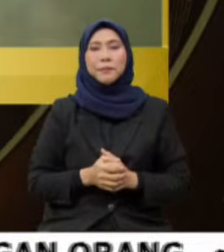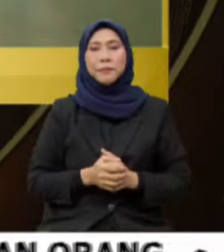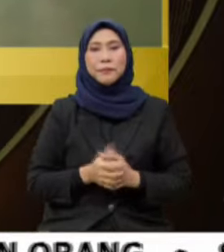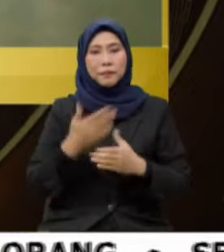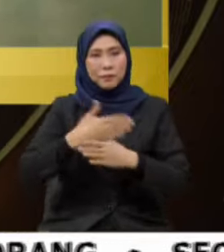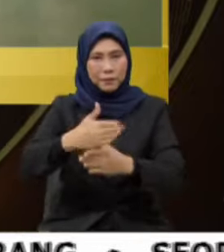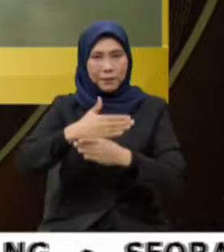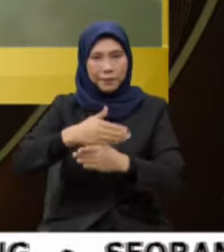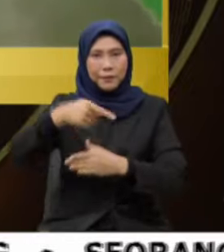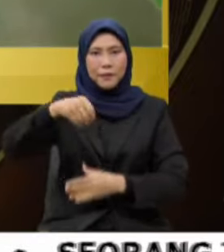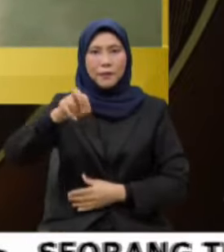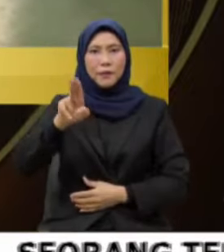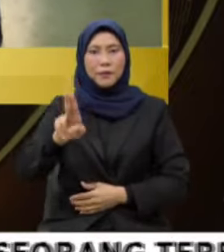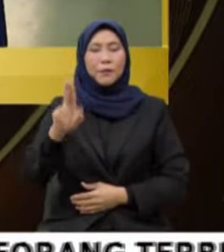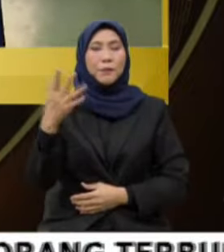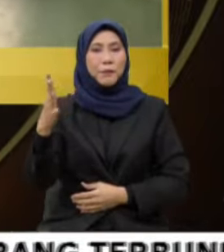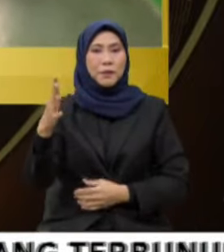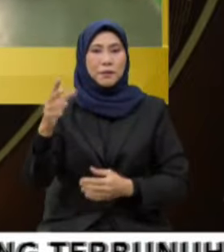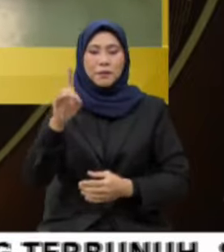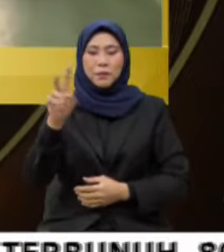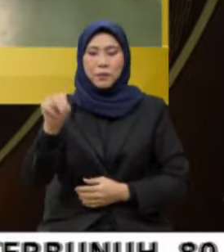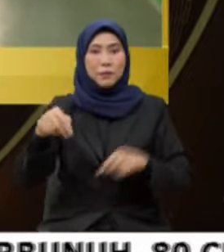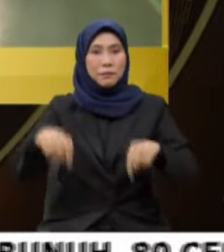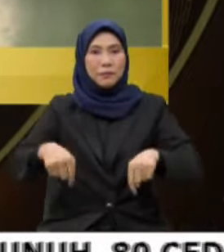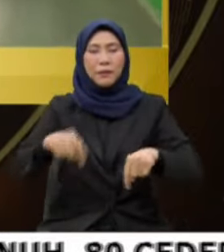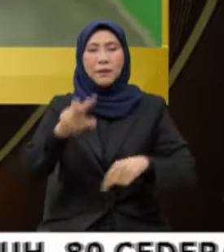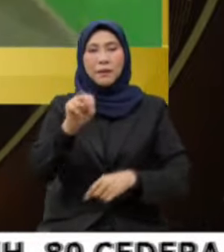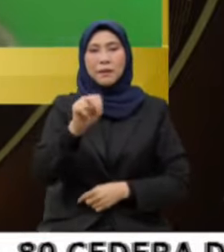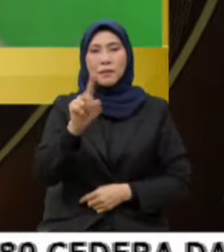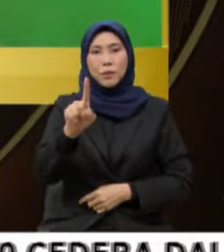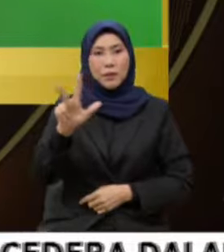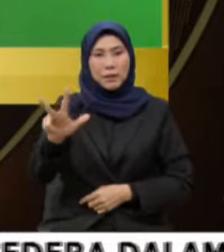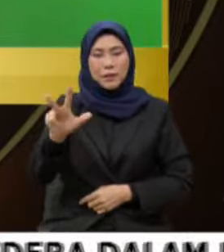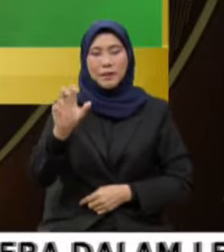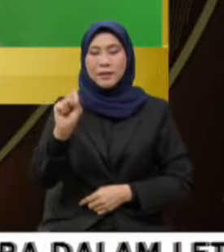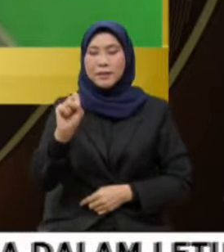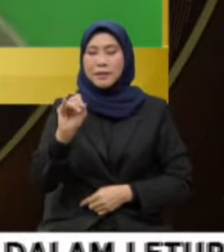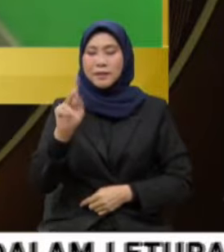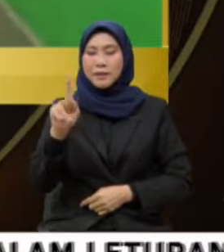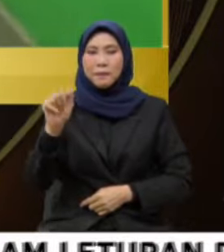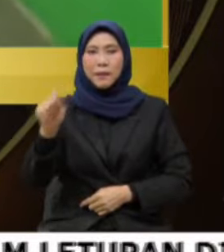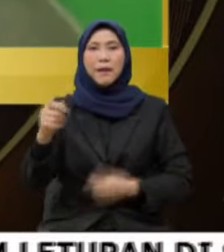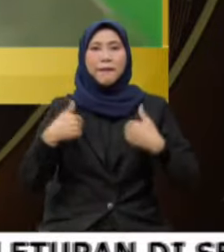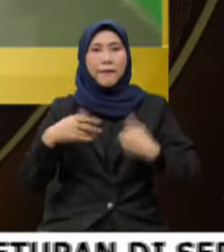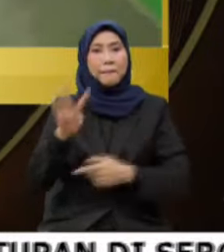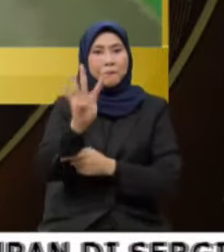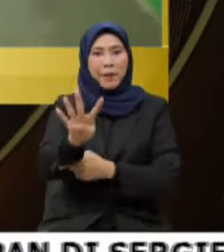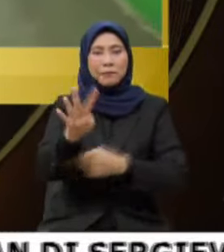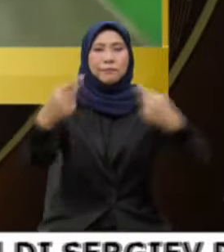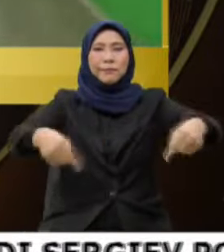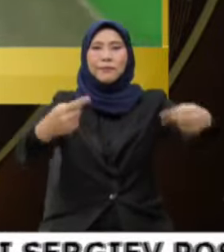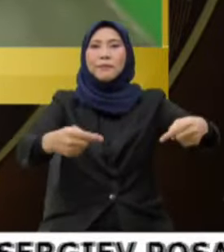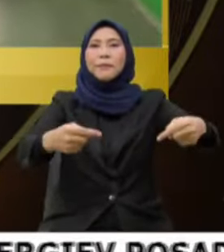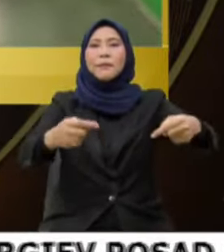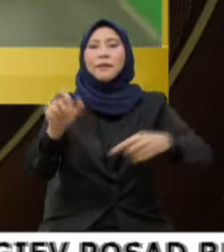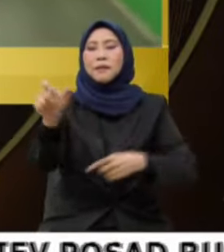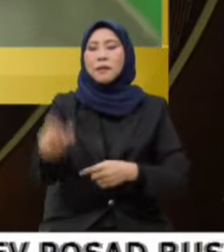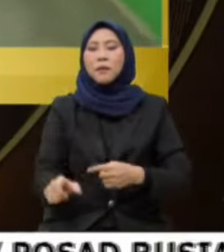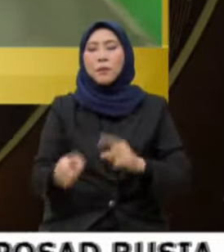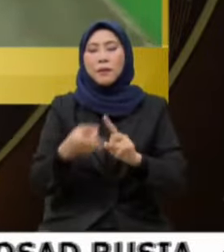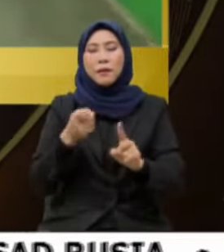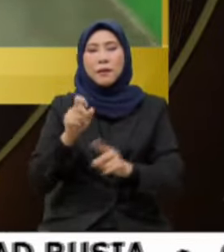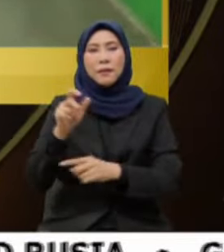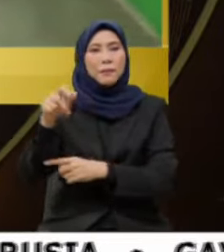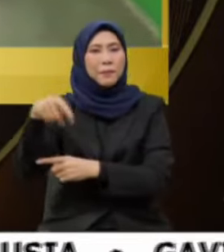kongsikan pada PRU DUN ke-15 kali ini, N13 Sikamat menyaksikan saingan antara empat penjuru, iaitu merupakan calon